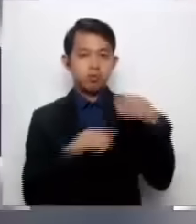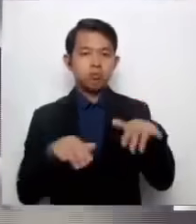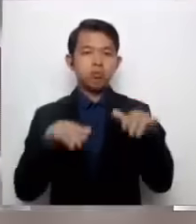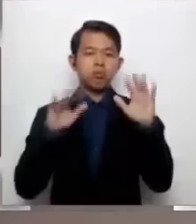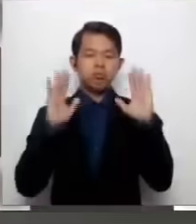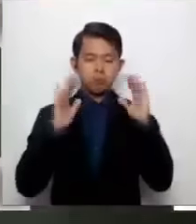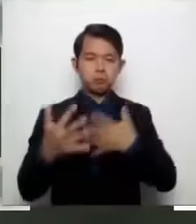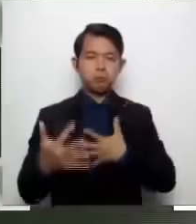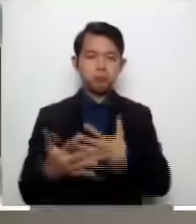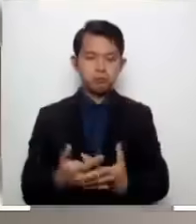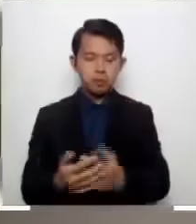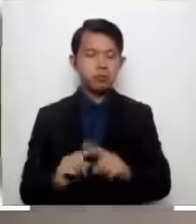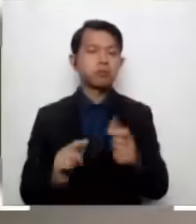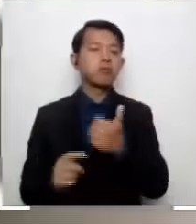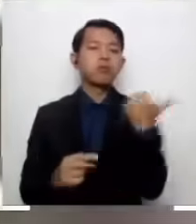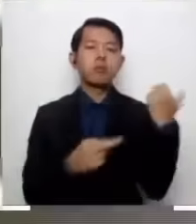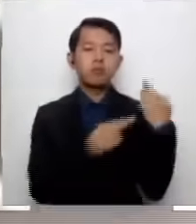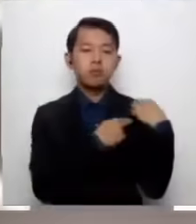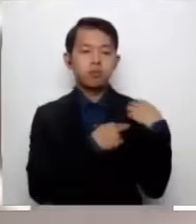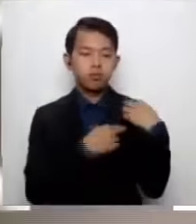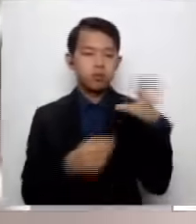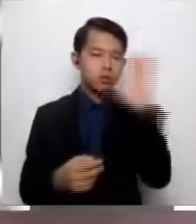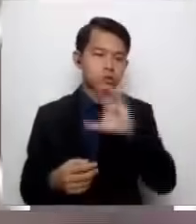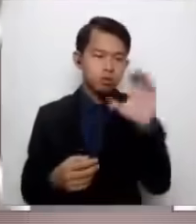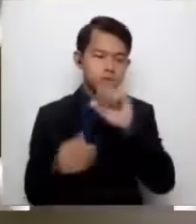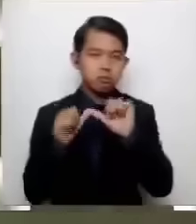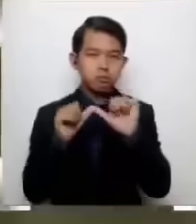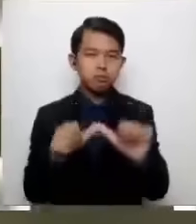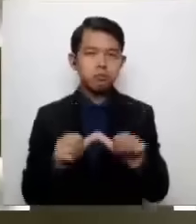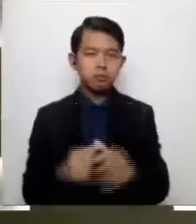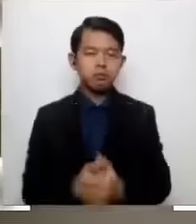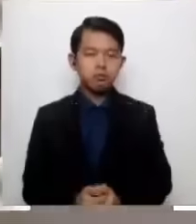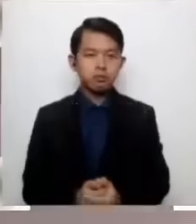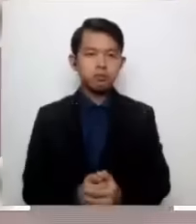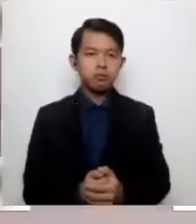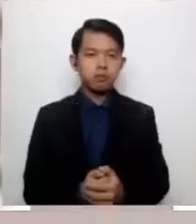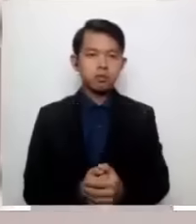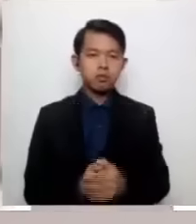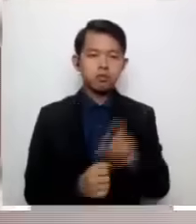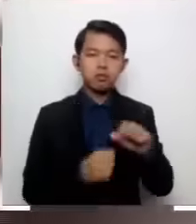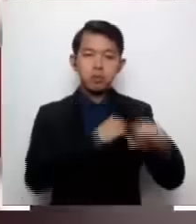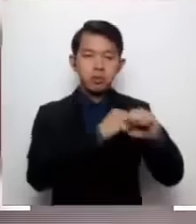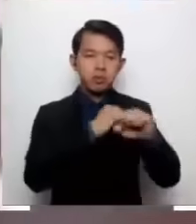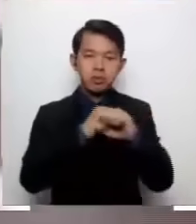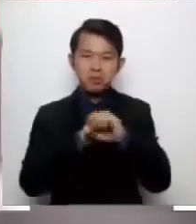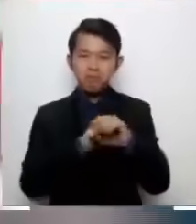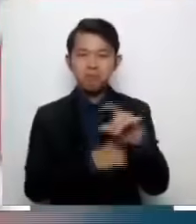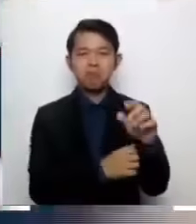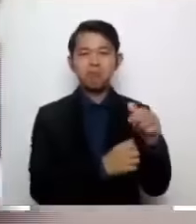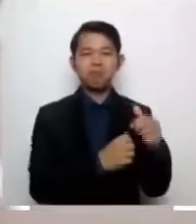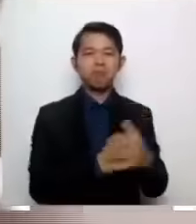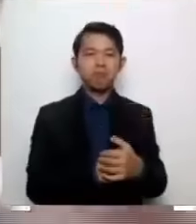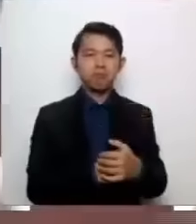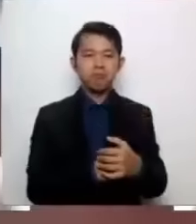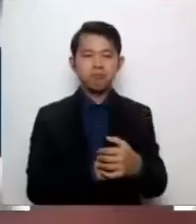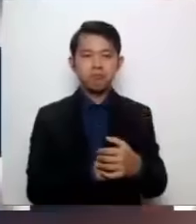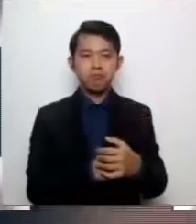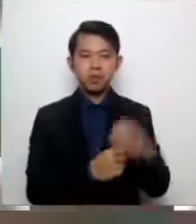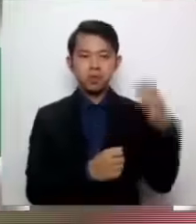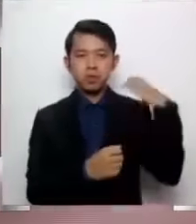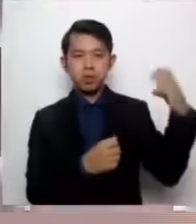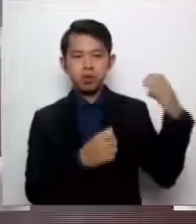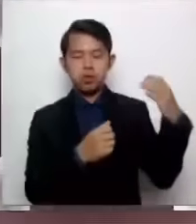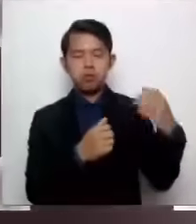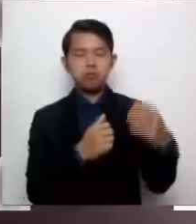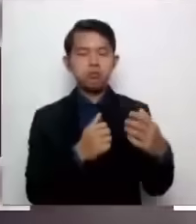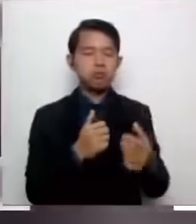mga sangkot napadaan lang yung grupo n sir kasi nangampanya sir din Nagkataon na nandoon din sir yung incumbent barangay captain din nakausap sa